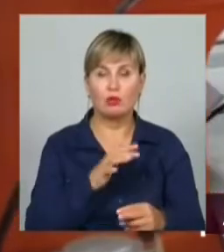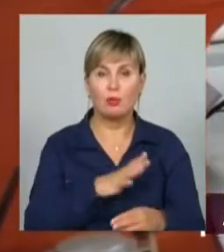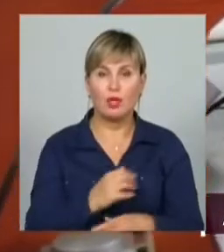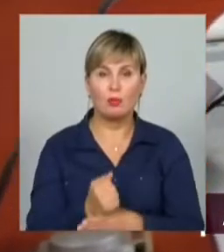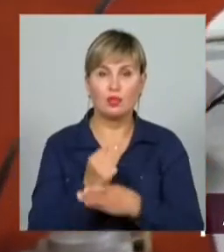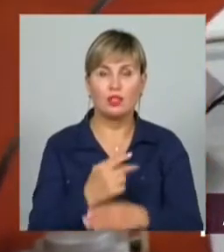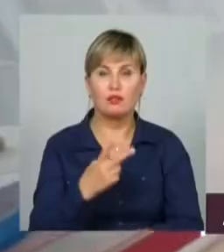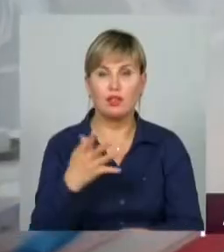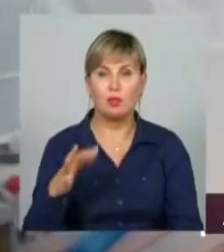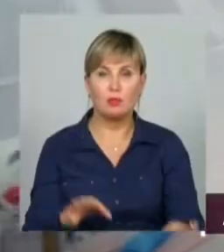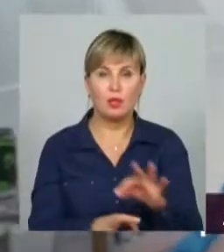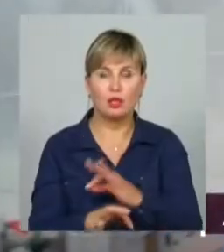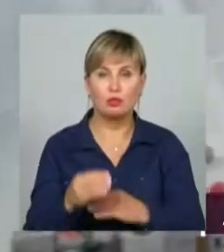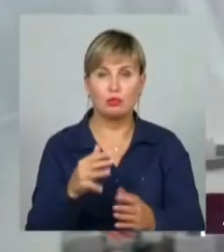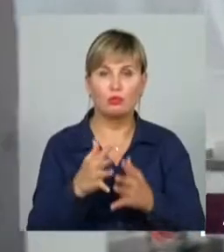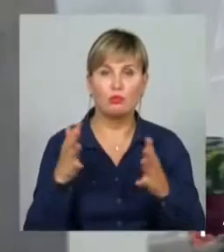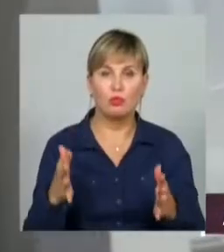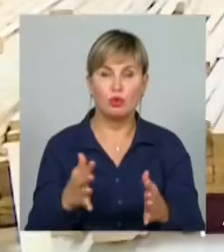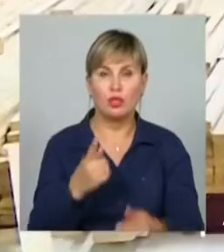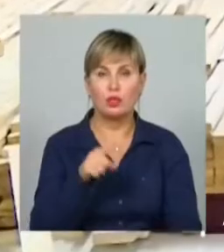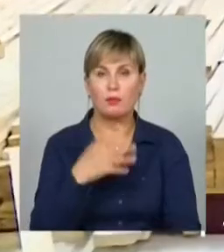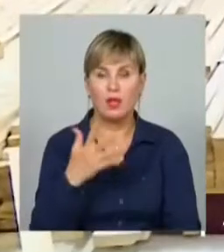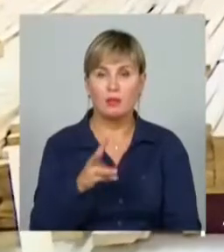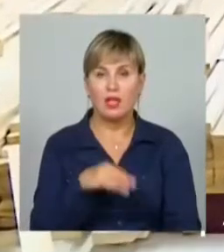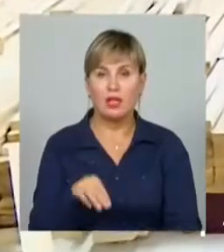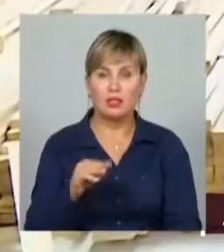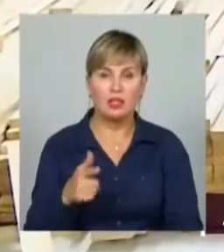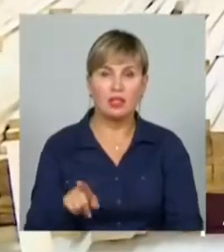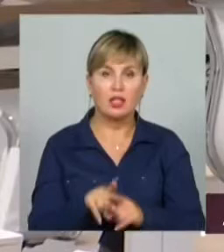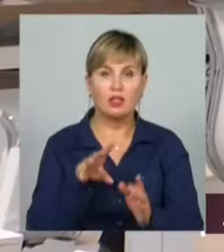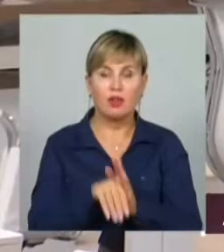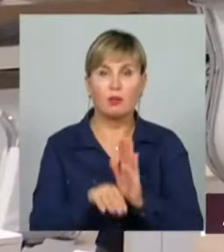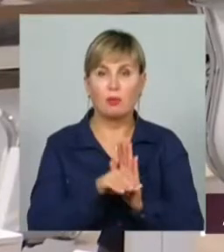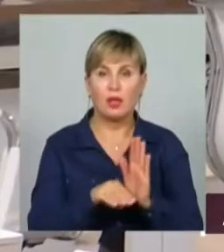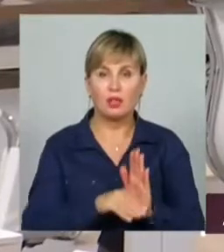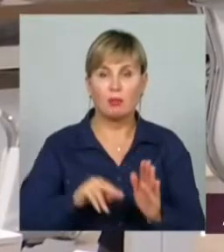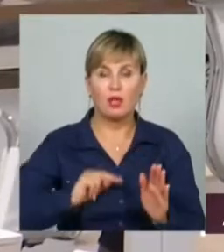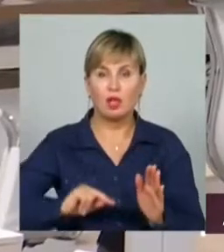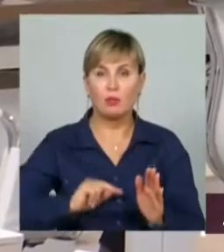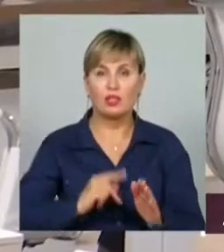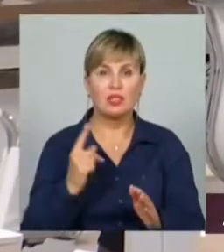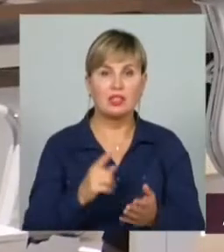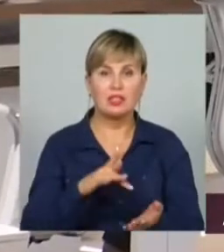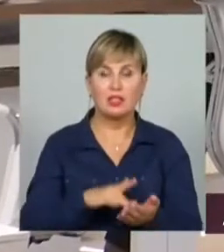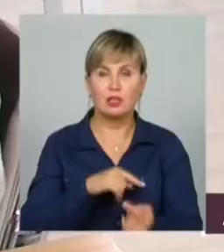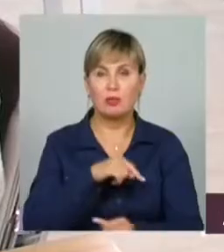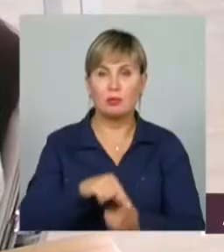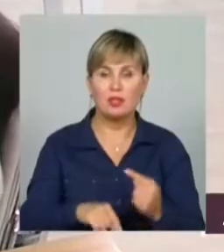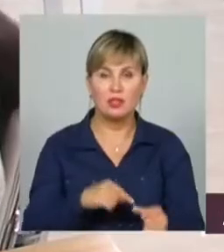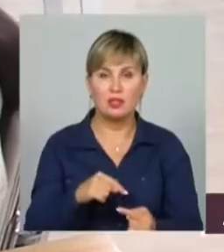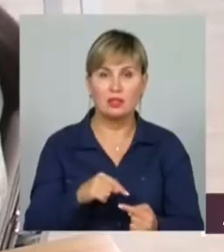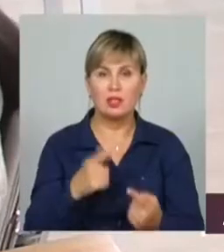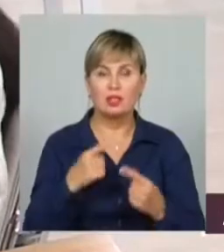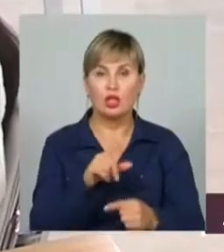поддержано 25 проектов на сумму более 1,5 миллиардов тенге. Также в рамках программы функционирует единый центр предпринимательства «Колдау»,